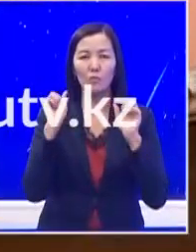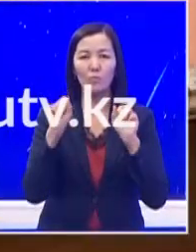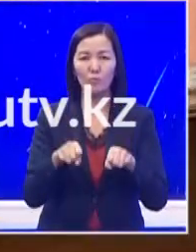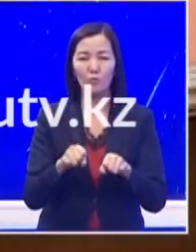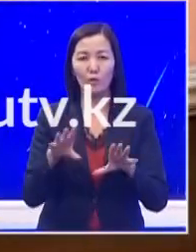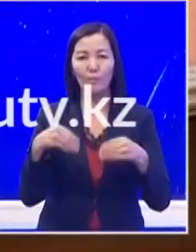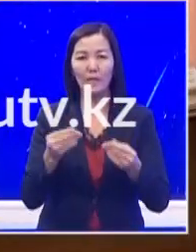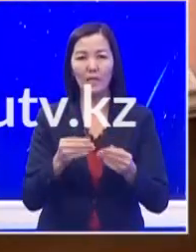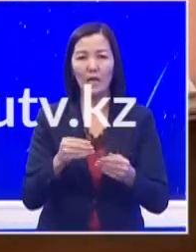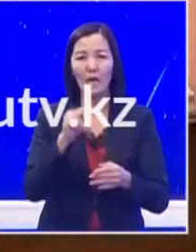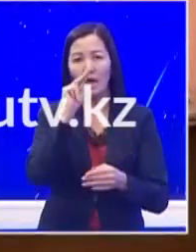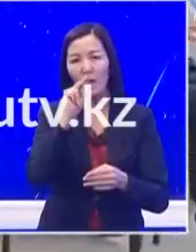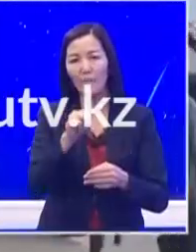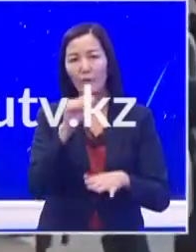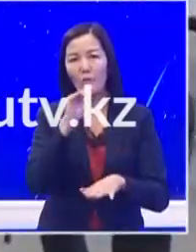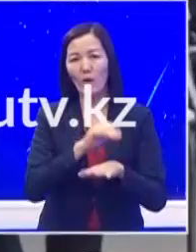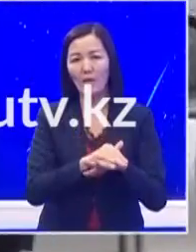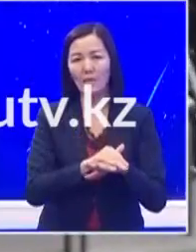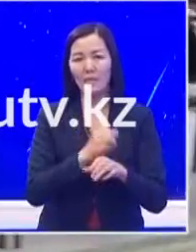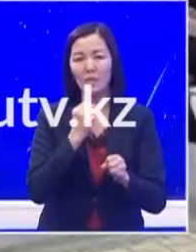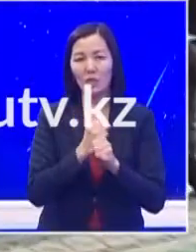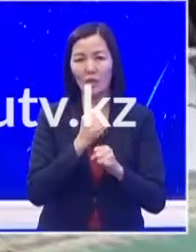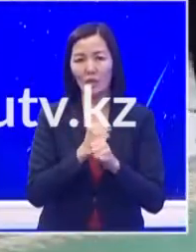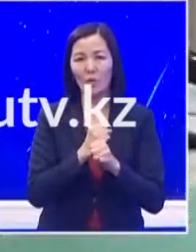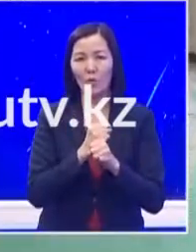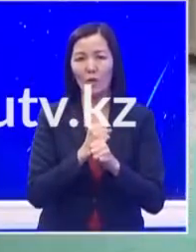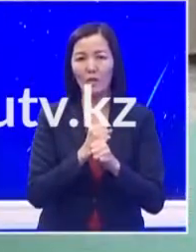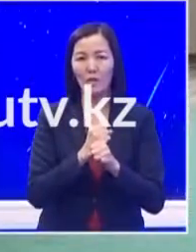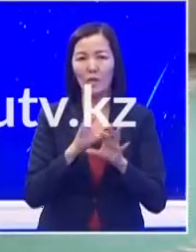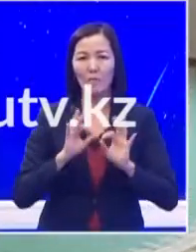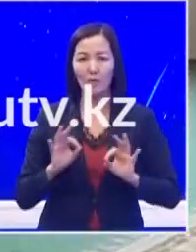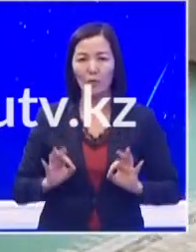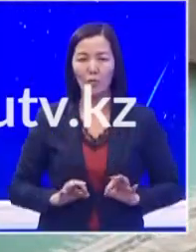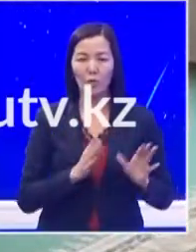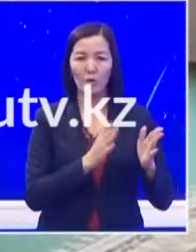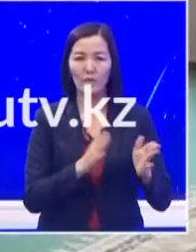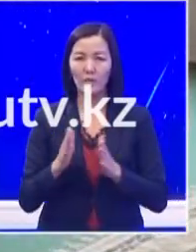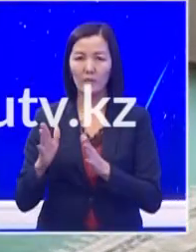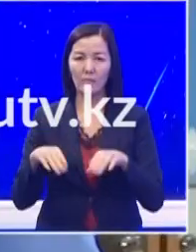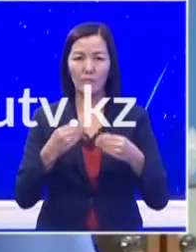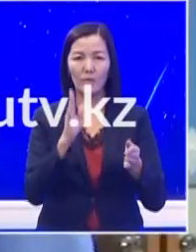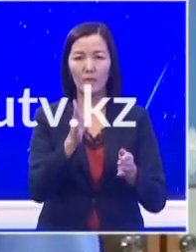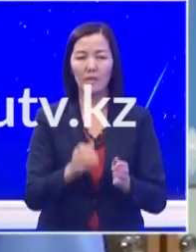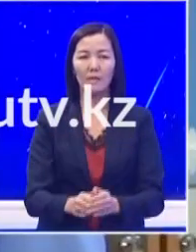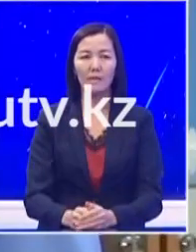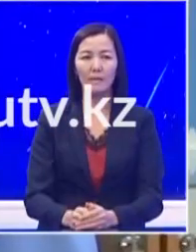етуге мүмкіндік береді. Айыптау актісін жасау құқығын прокурорға кезең-кезеңмен беріледі.